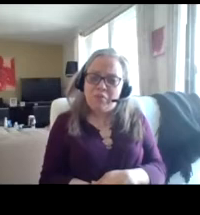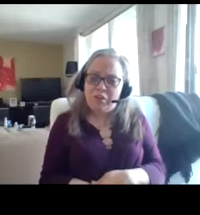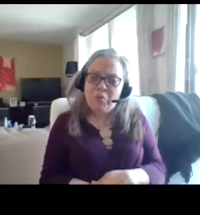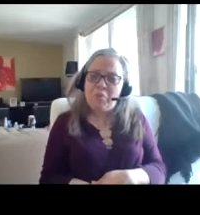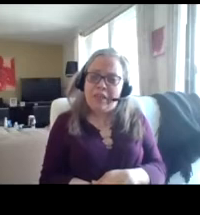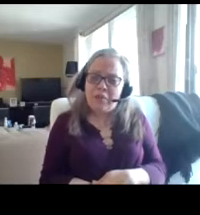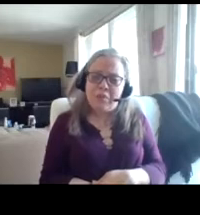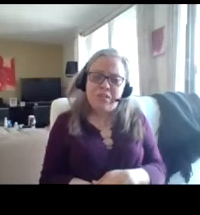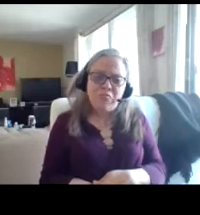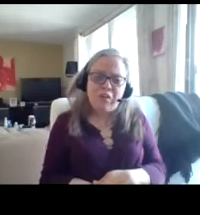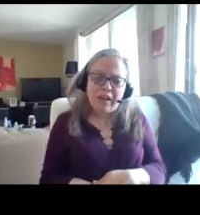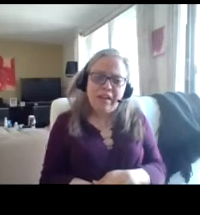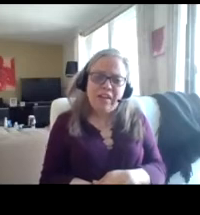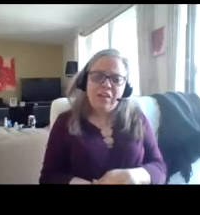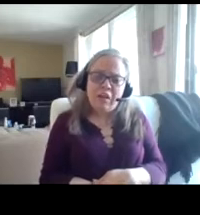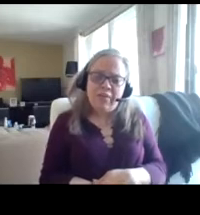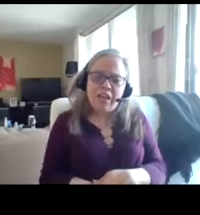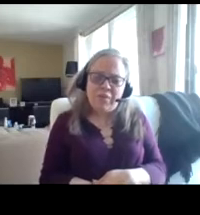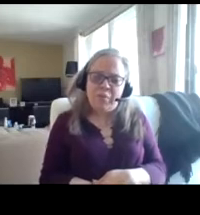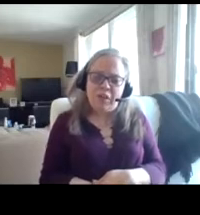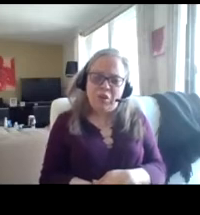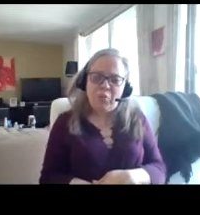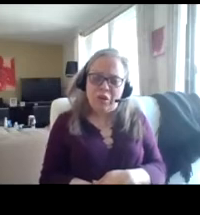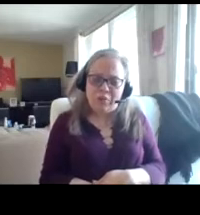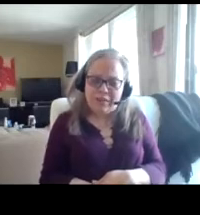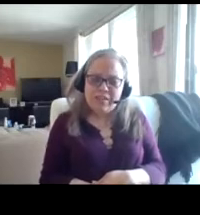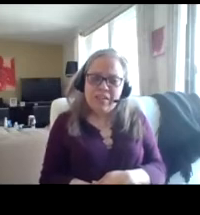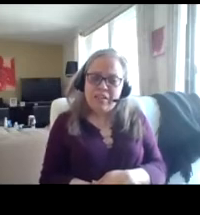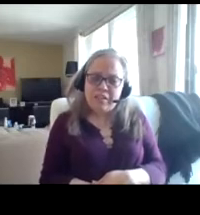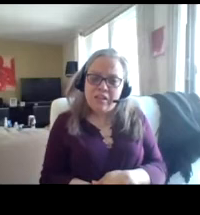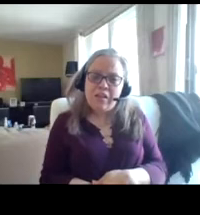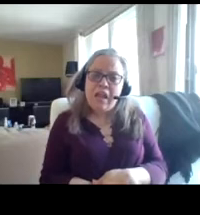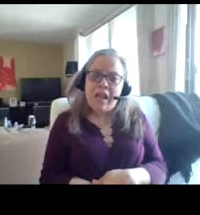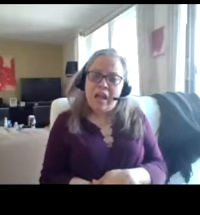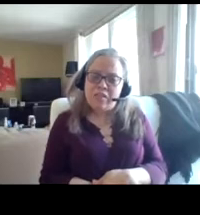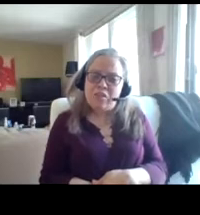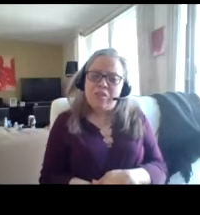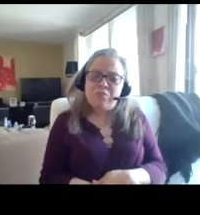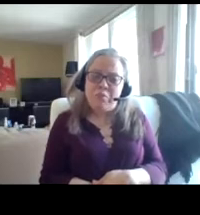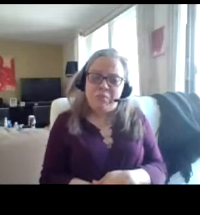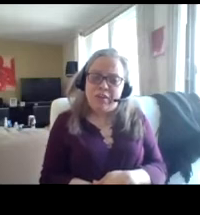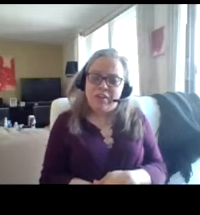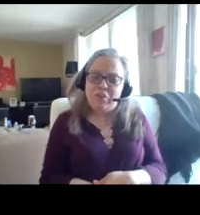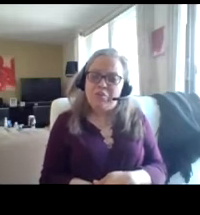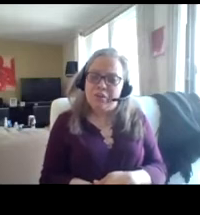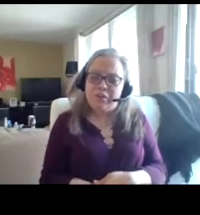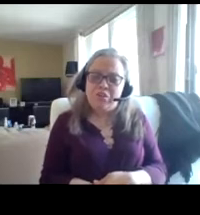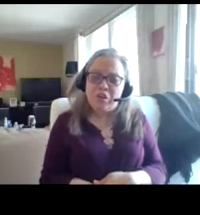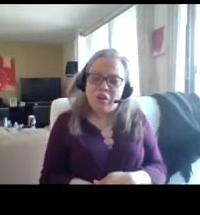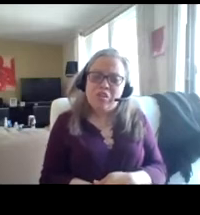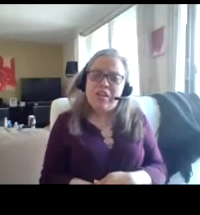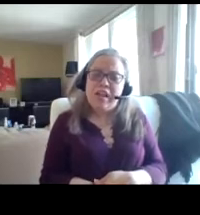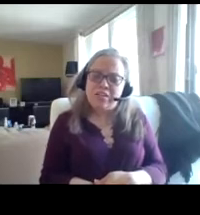Si vous n'avez pas d'option de transport, vous pouvez demander un transport à destination et en provenance de la clinique lorsque vous prenez votre